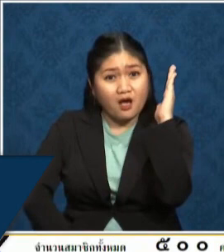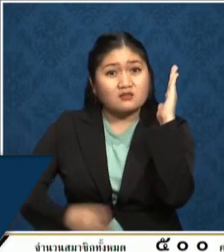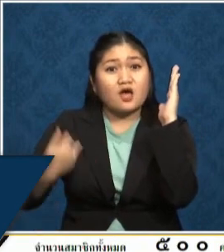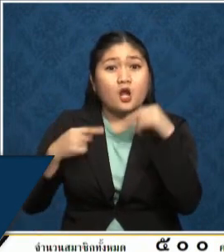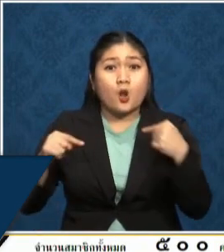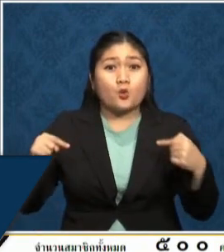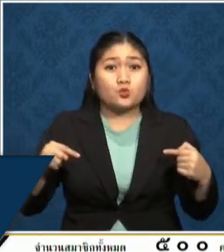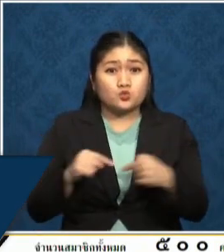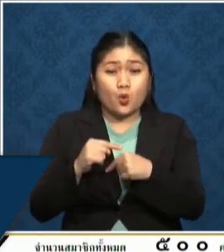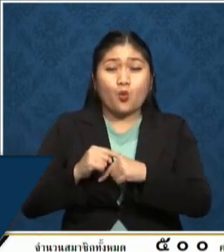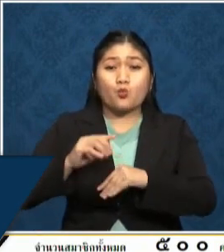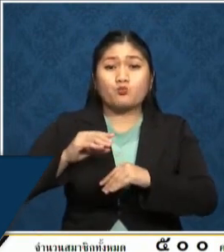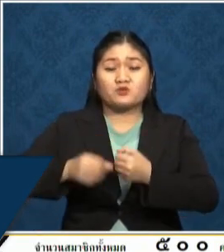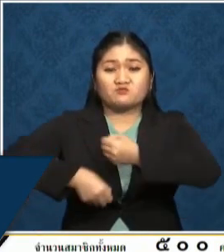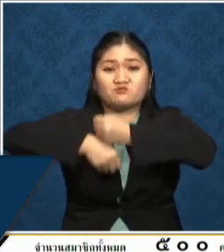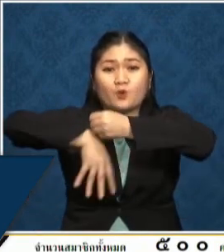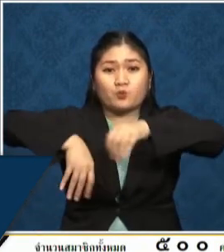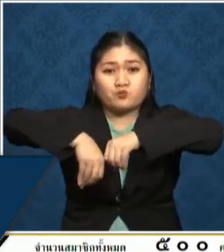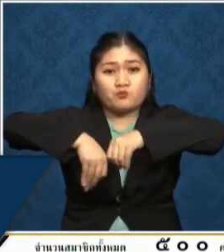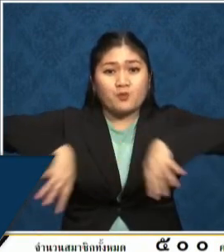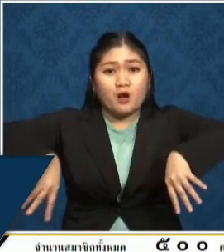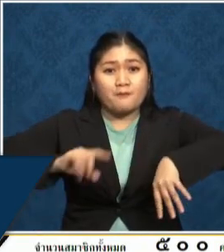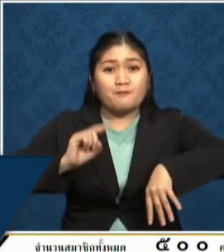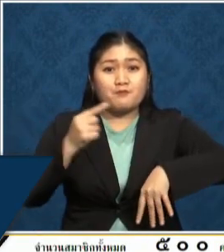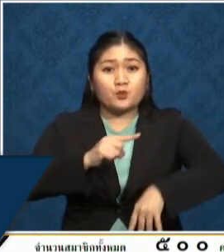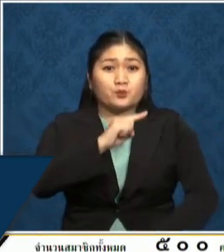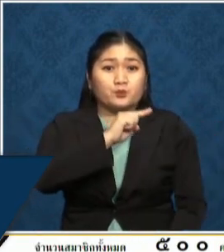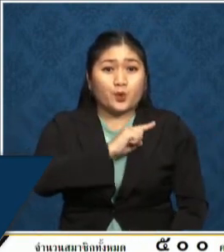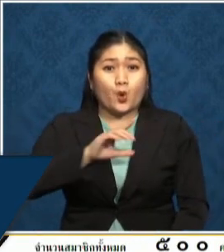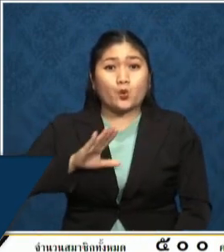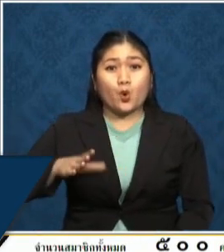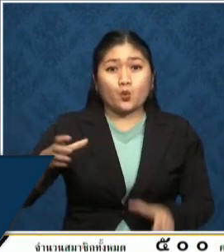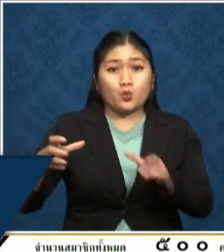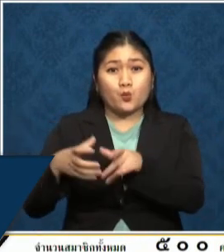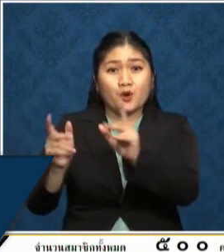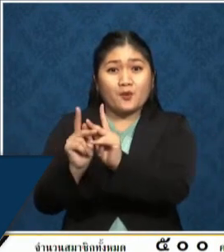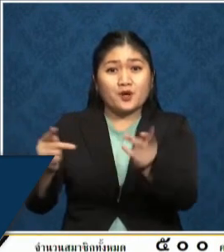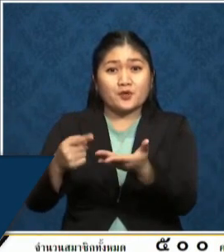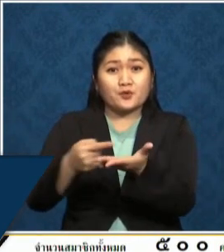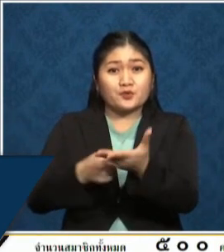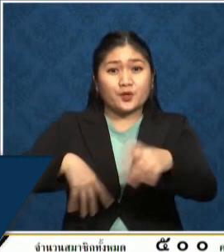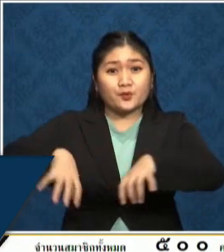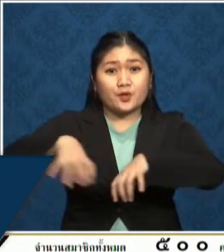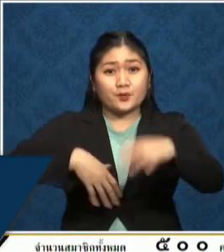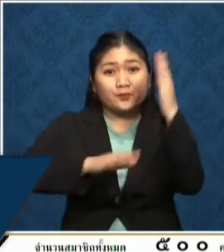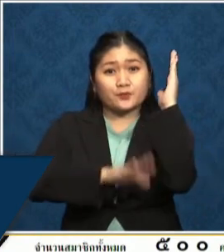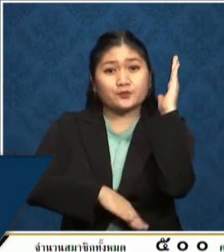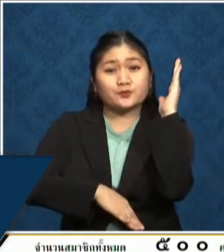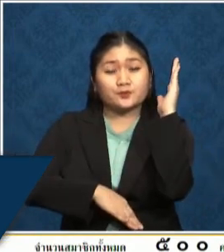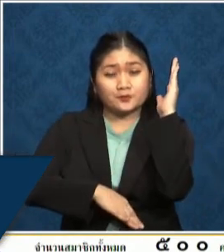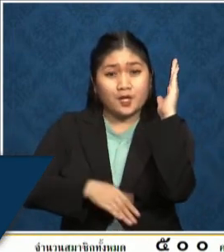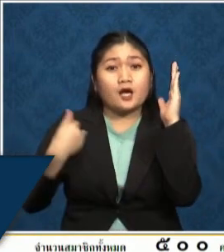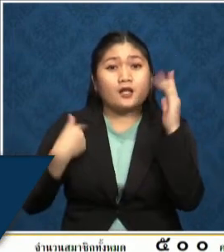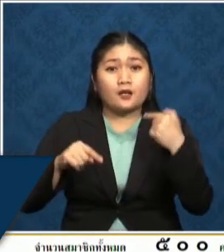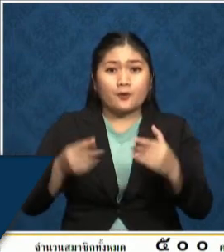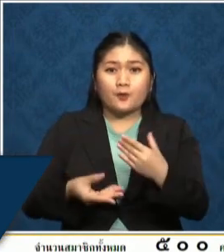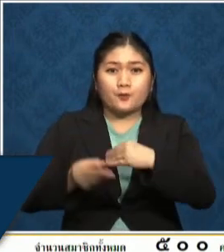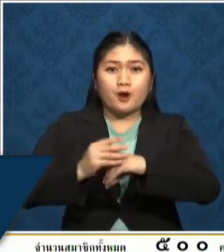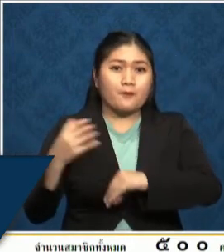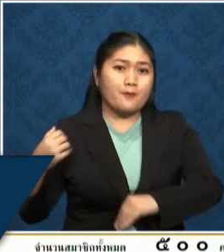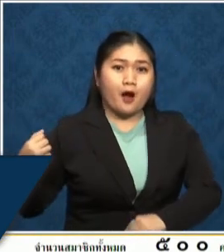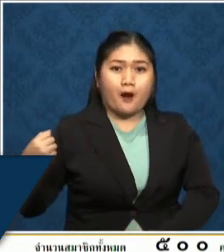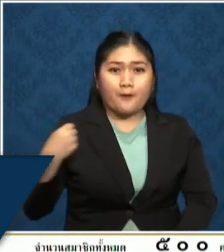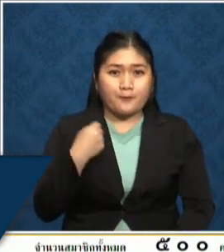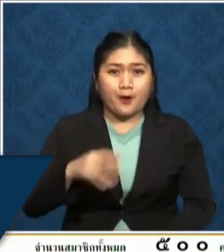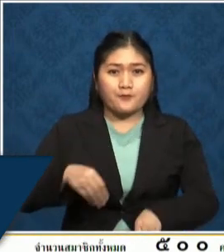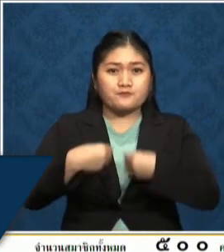ไปก่องใหเกิดโครงสร้างให่ที่เรีกว่า circaกรมการทปริกษา กัเป็ชัแมนาค์ และเพิ่มอำนาจคร